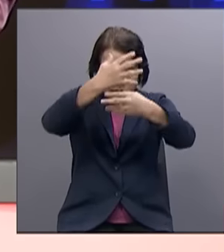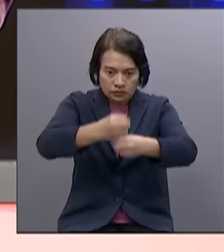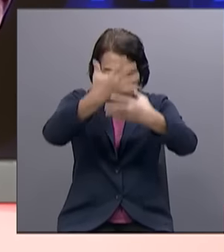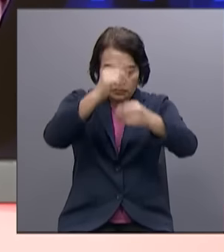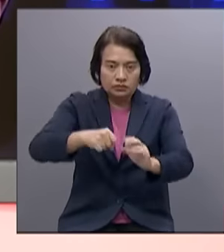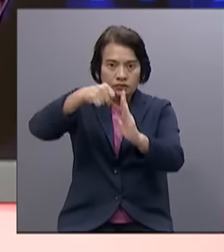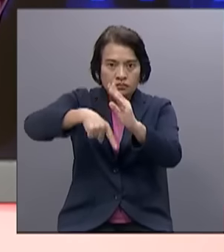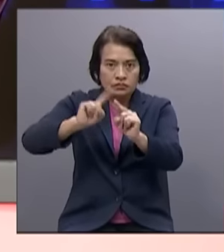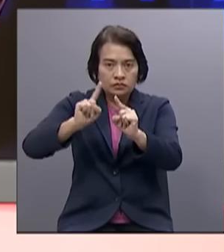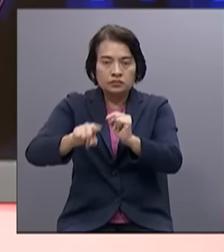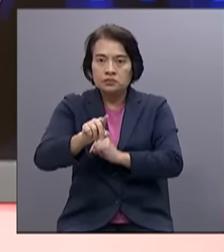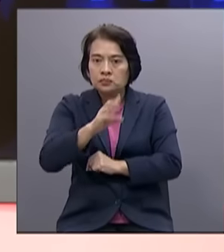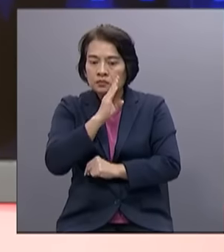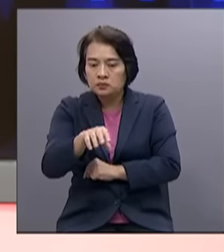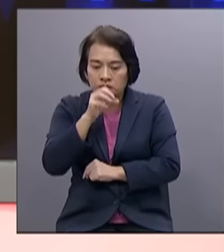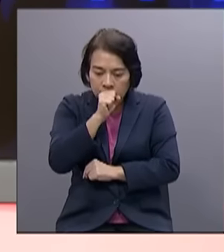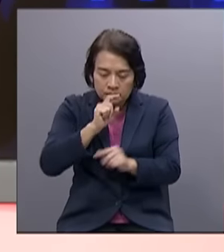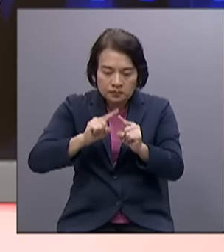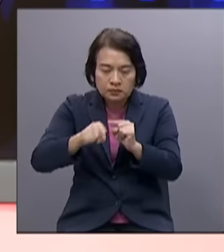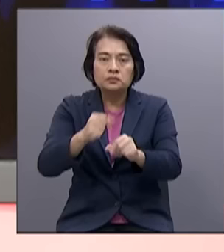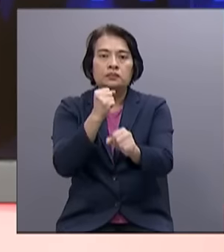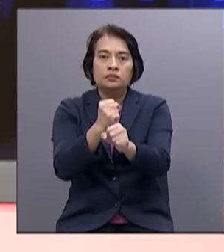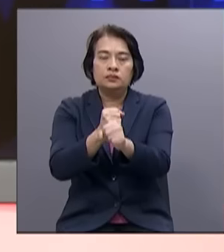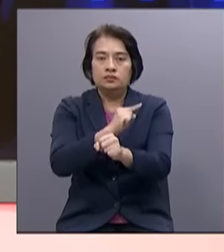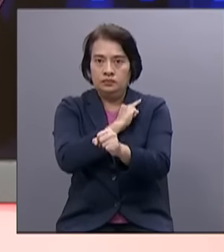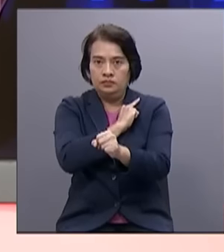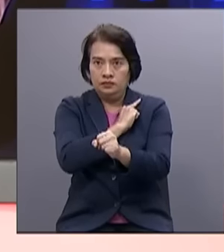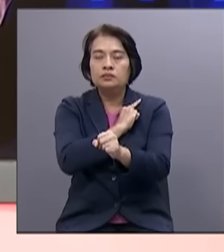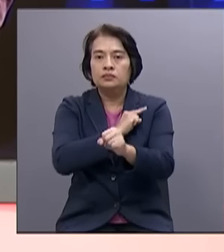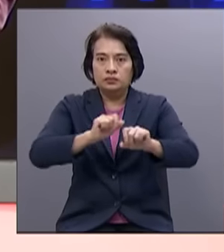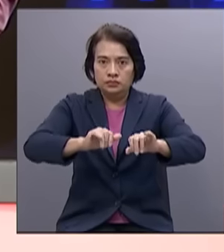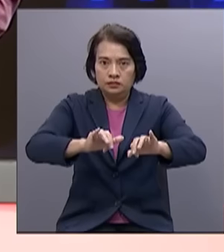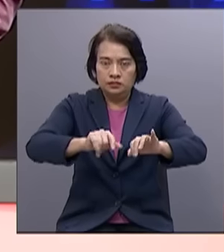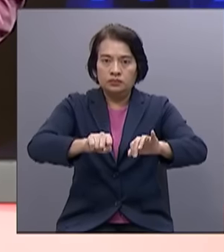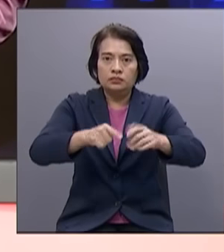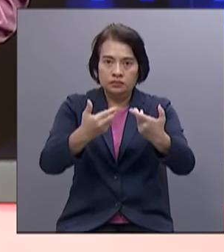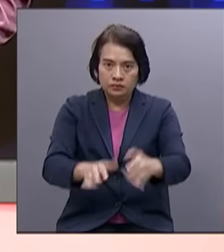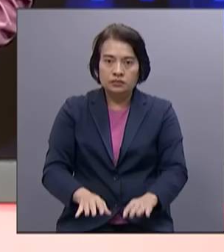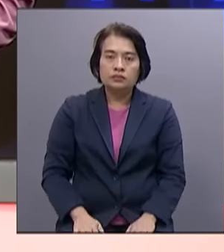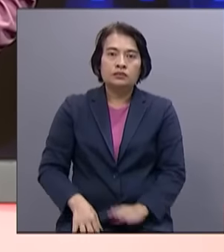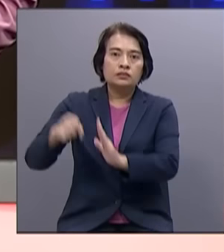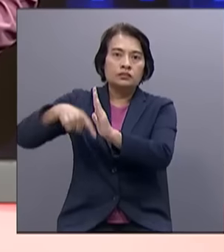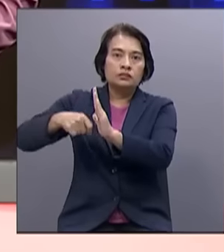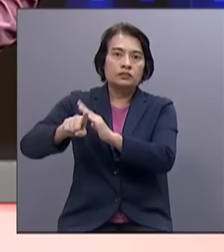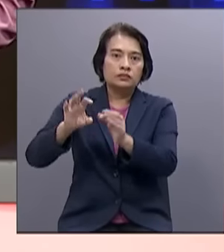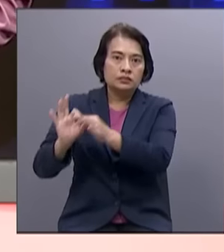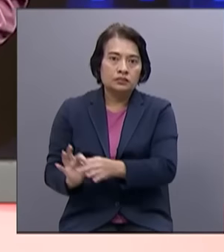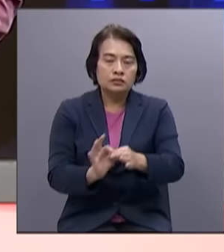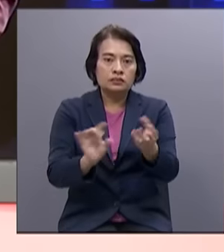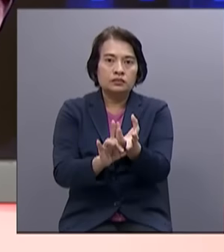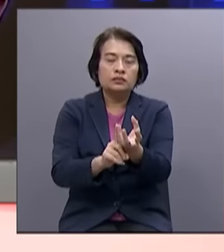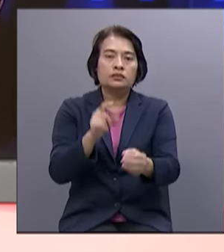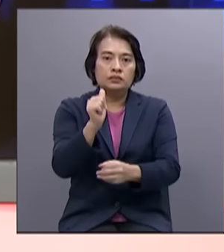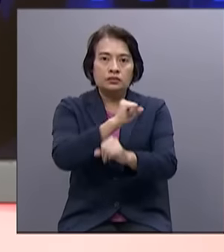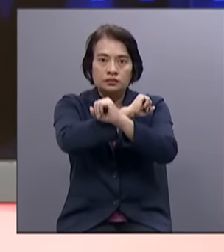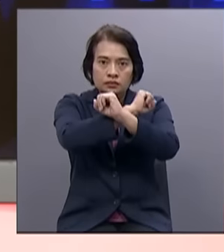เขาให้ตั้งรหัสการใช้งานก็เข้าไปตั้งซะและก็ที่สำคัญค่ะติดตั้งซอฟต์แวร์ที่มีประสิทธิภาพเพื่อ